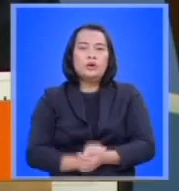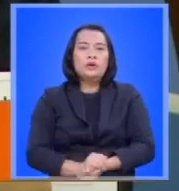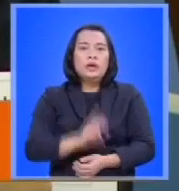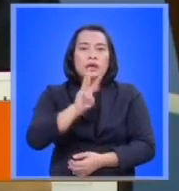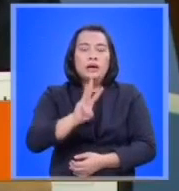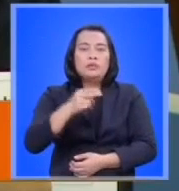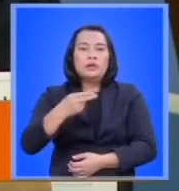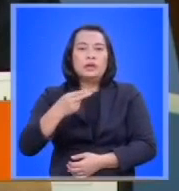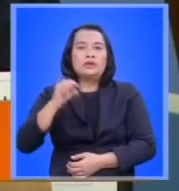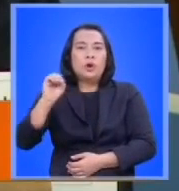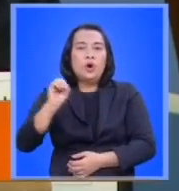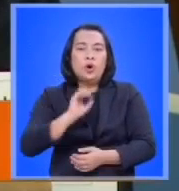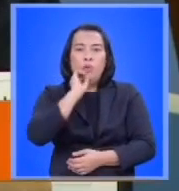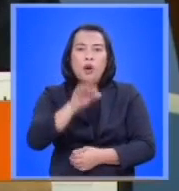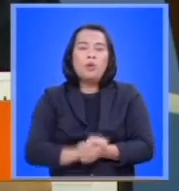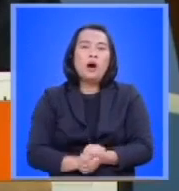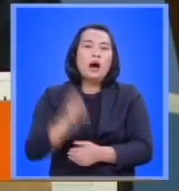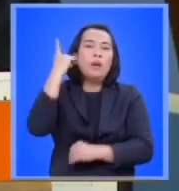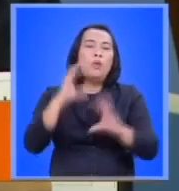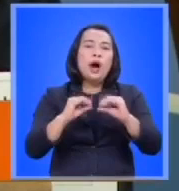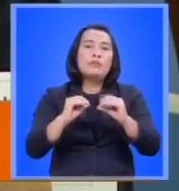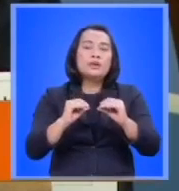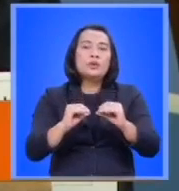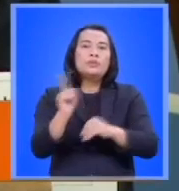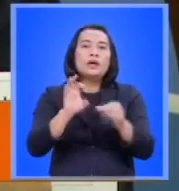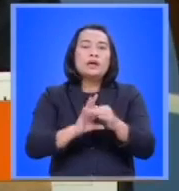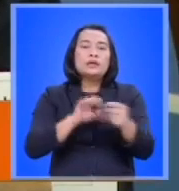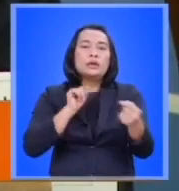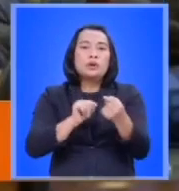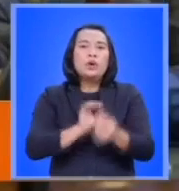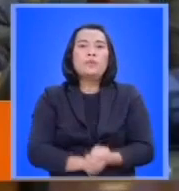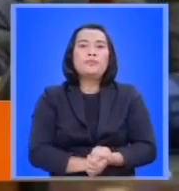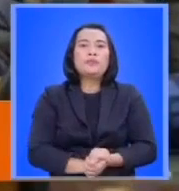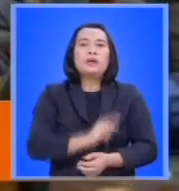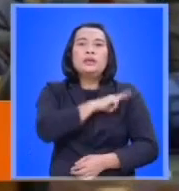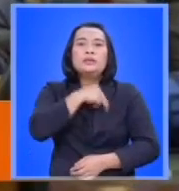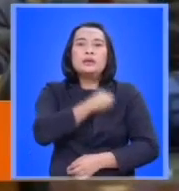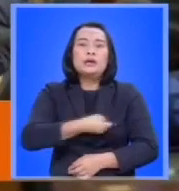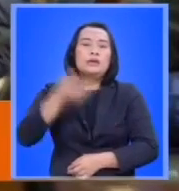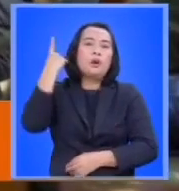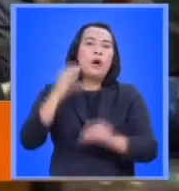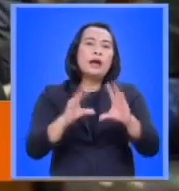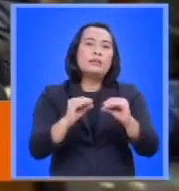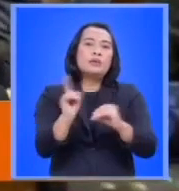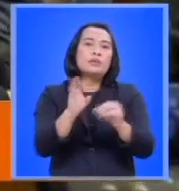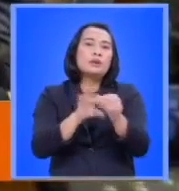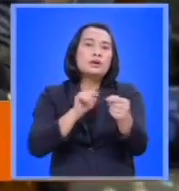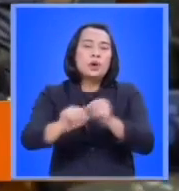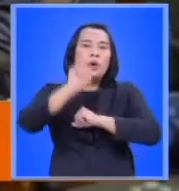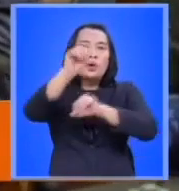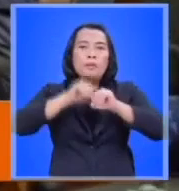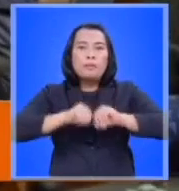ที่นครเจนีวาสวิตเซอร์แลนด์ในวันนี้ตามเวลาท้องถิ่นค่ะเพื่อที่จะพิจารณาว่าจะประกาศให้การระบาดของไวรัส